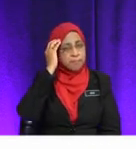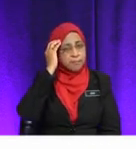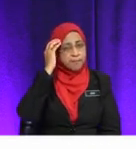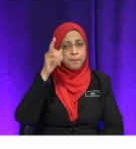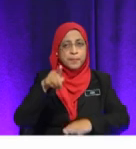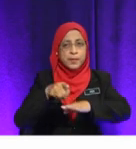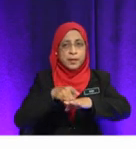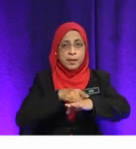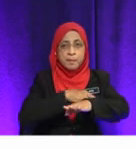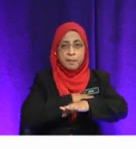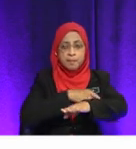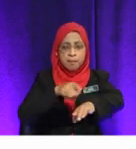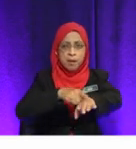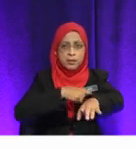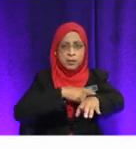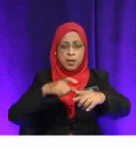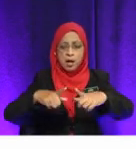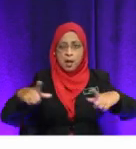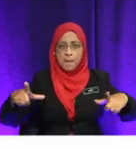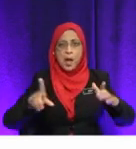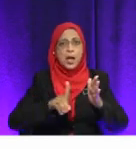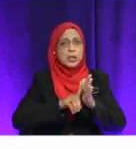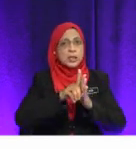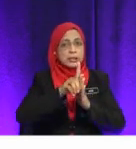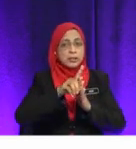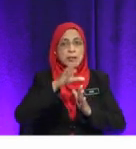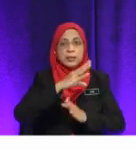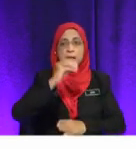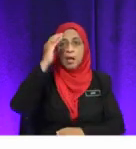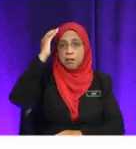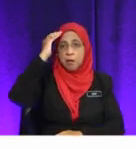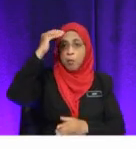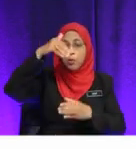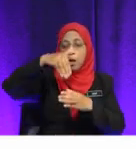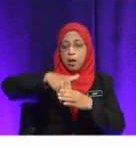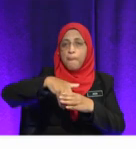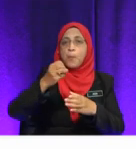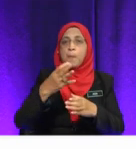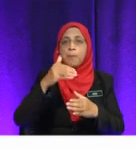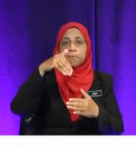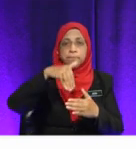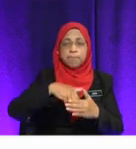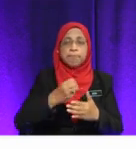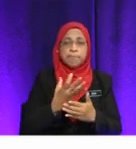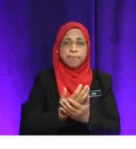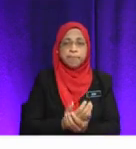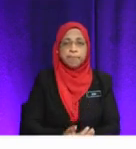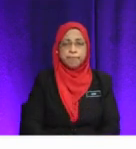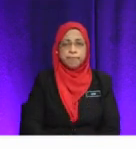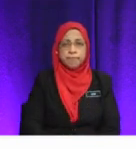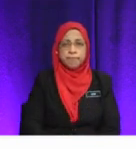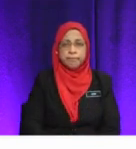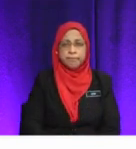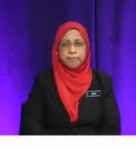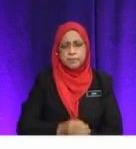lebar dan tinggi kemudian tahu kedalaman bagi suatu objek tersebutlah Oke suhu bila kita